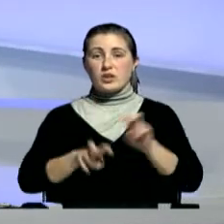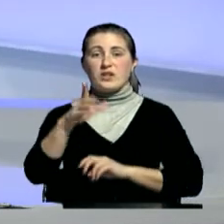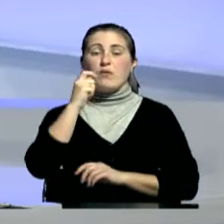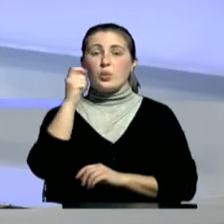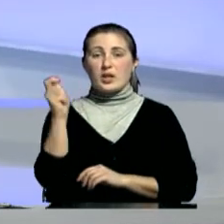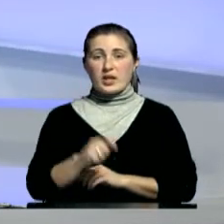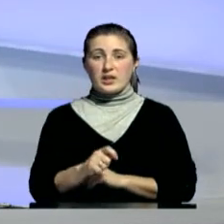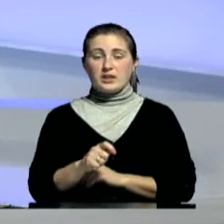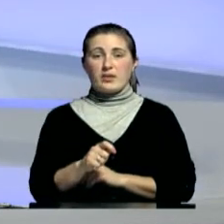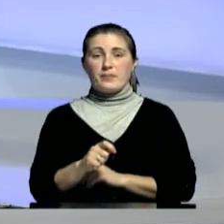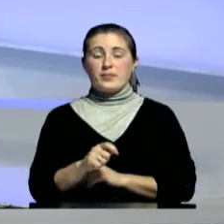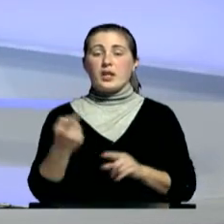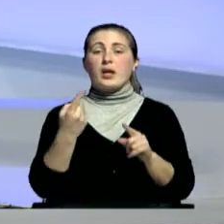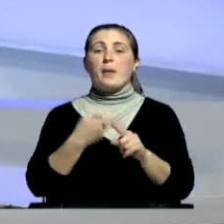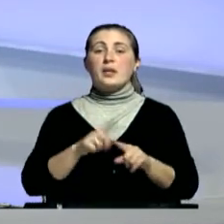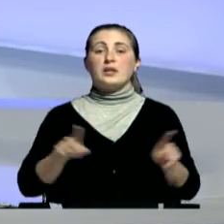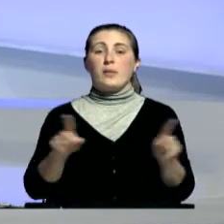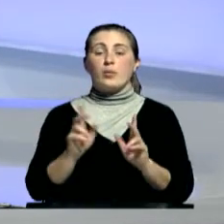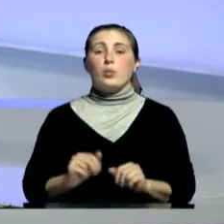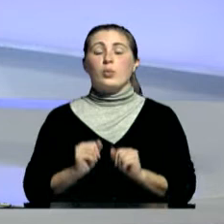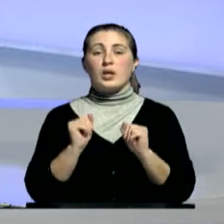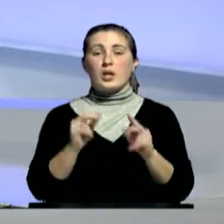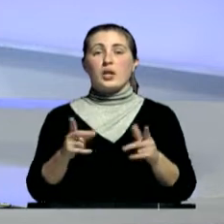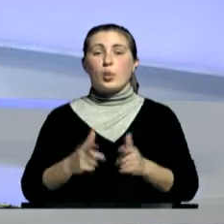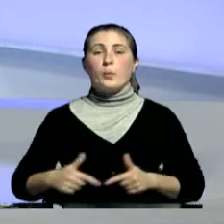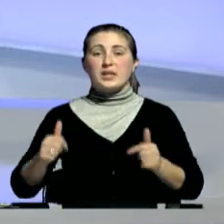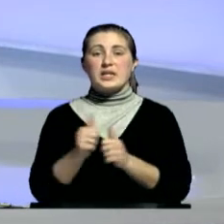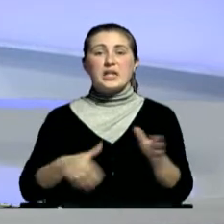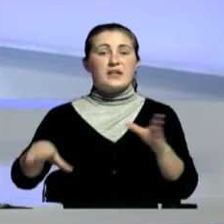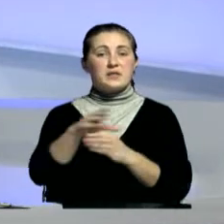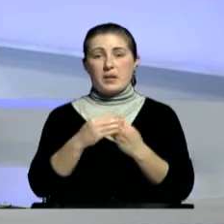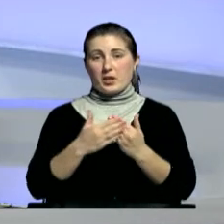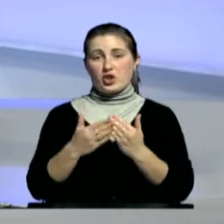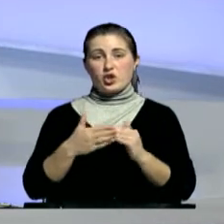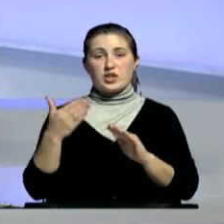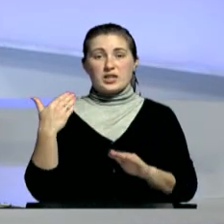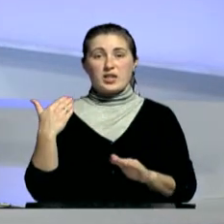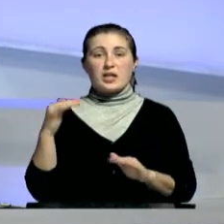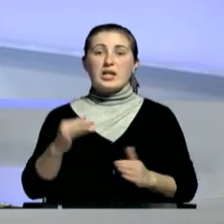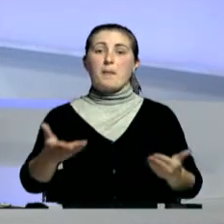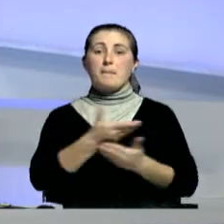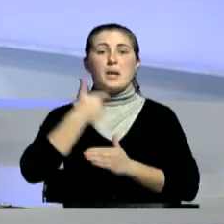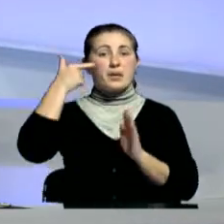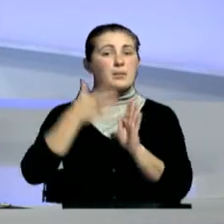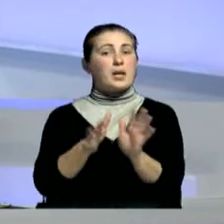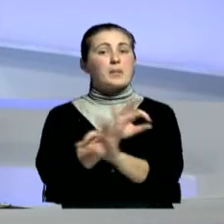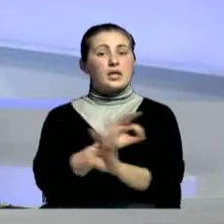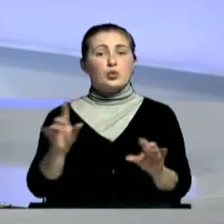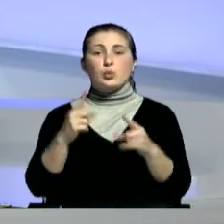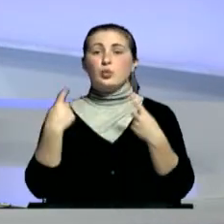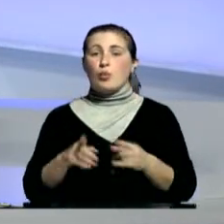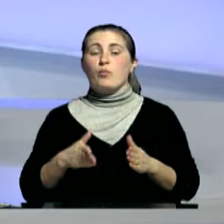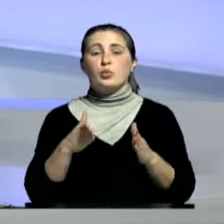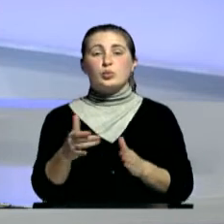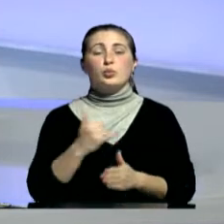Украине, потому как объединились все практически тогда, и мы понимали прекрасно, что другого пути у